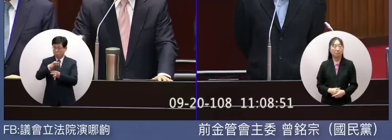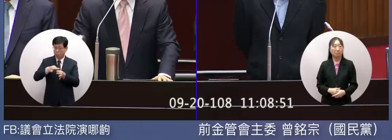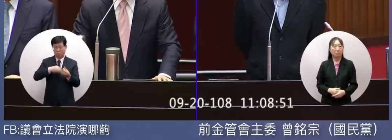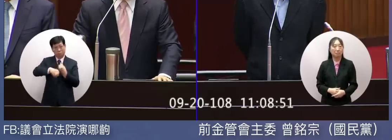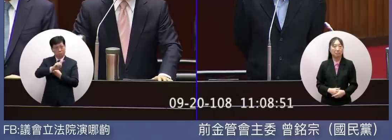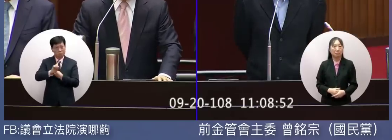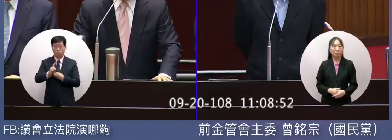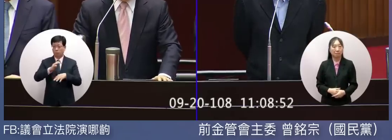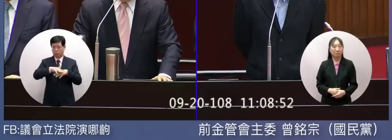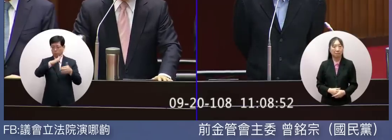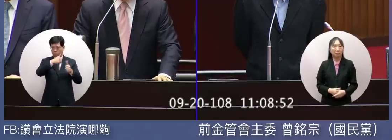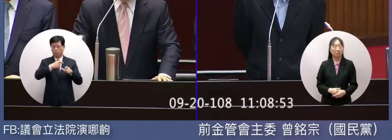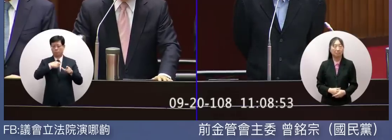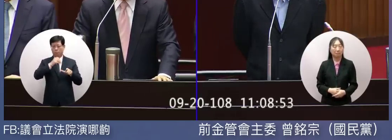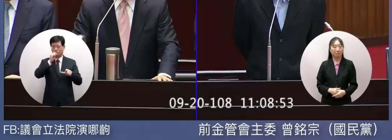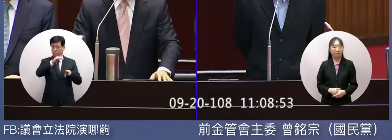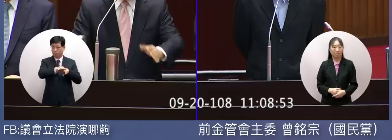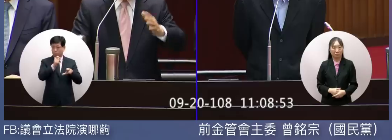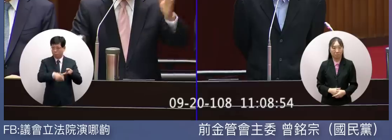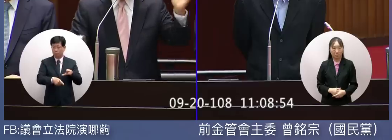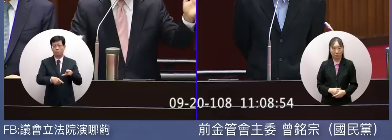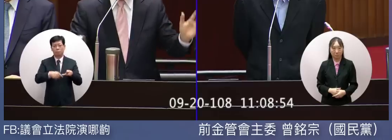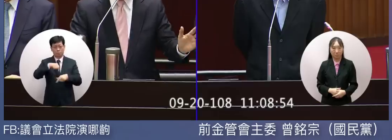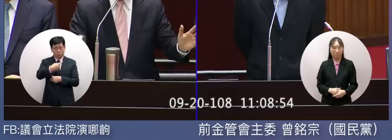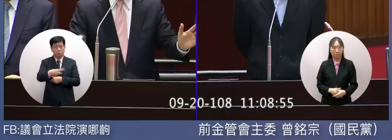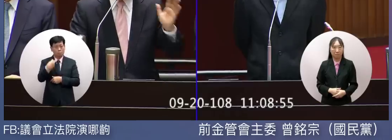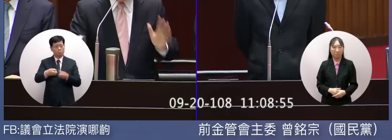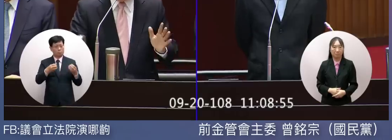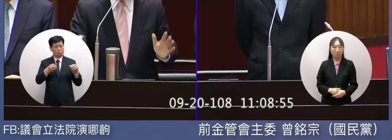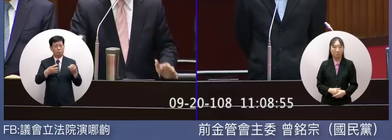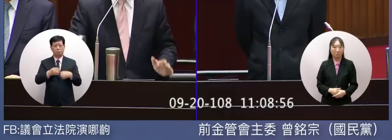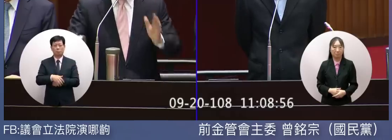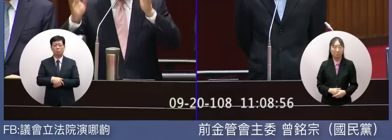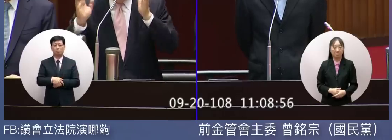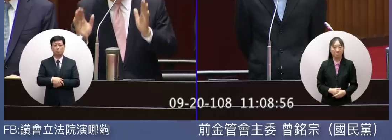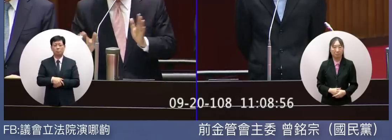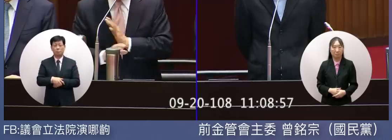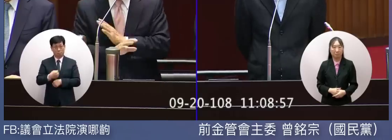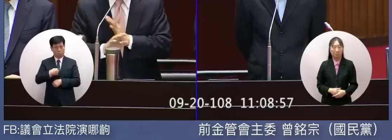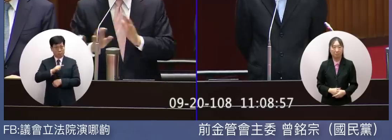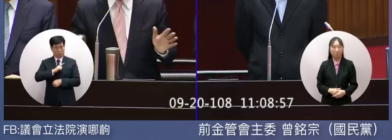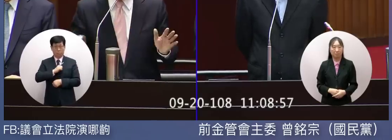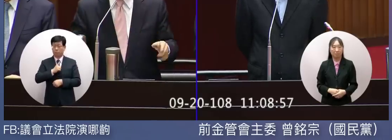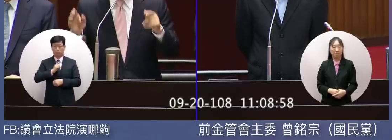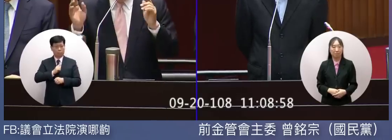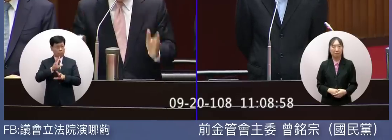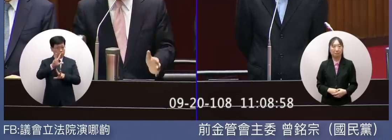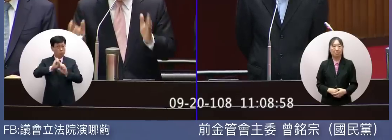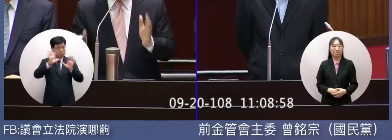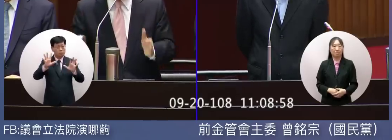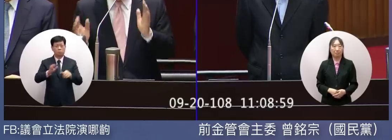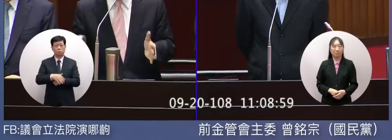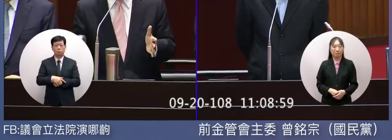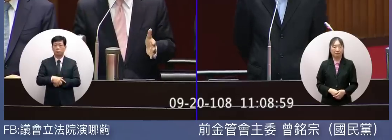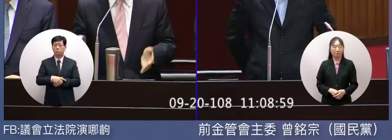这个我们会跟高铁公司后续那是商量的事情。那我从不隐晦，